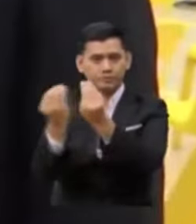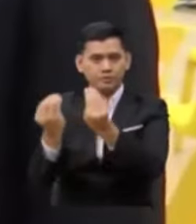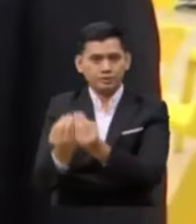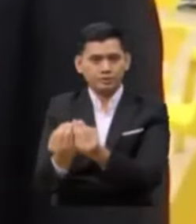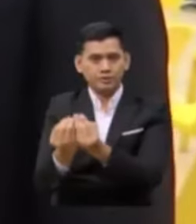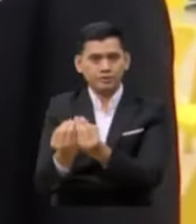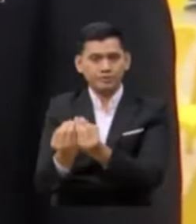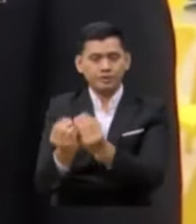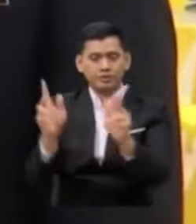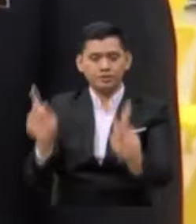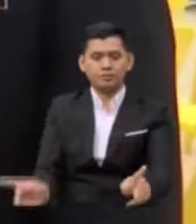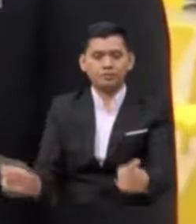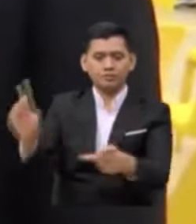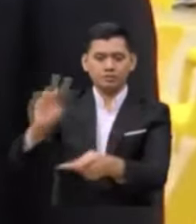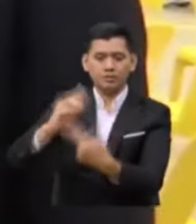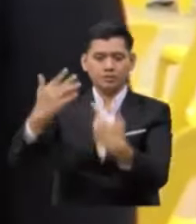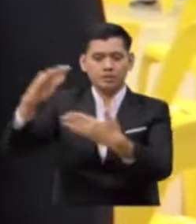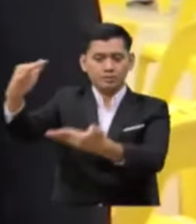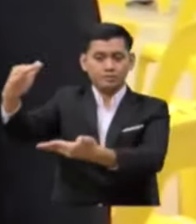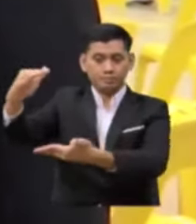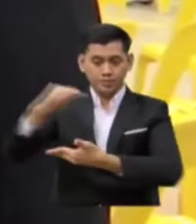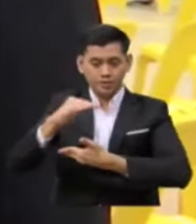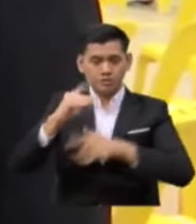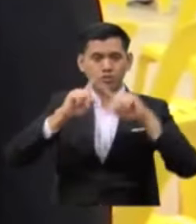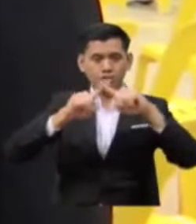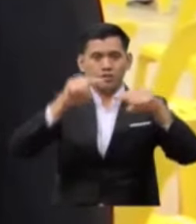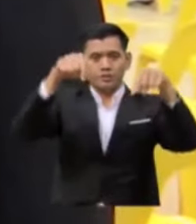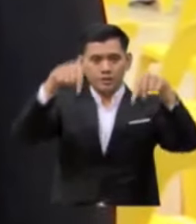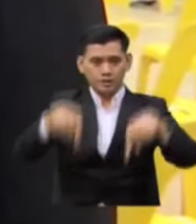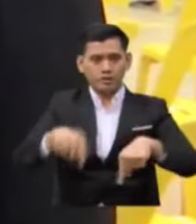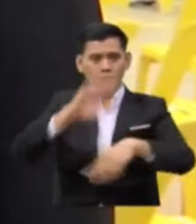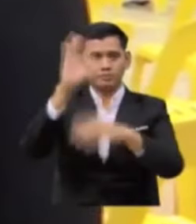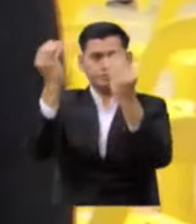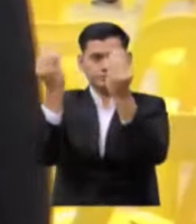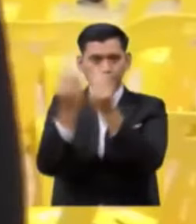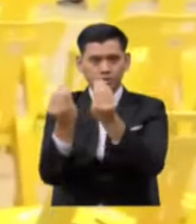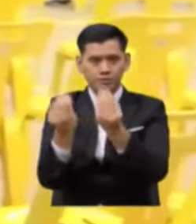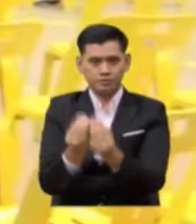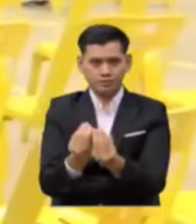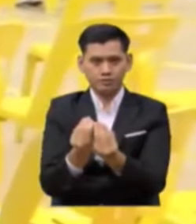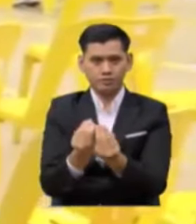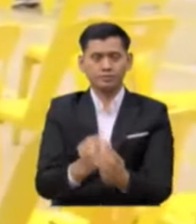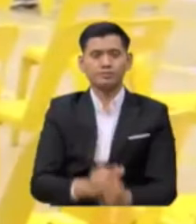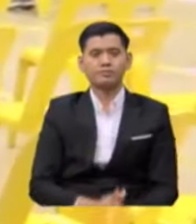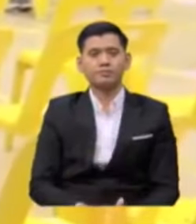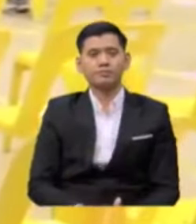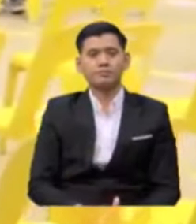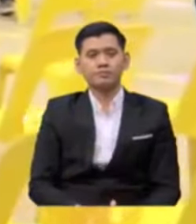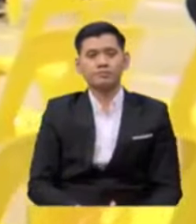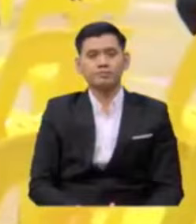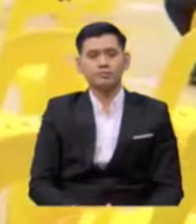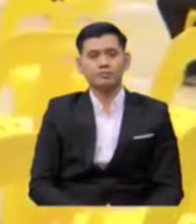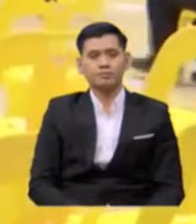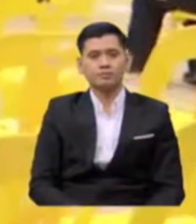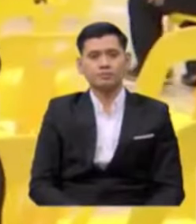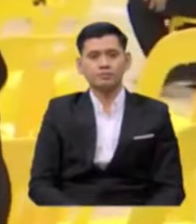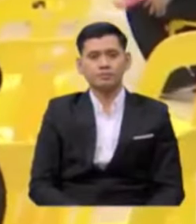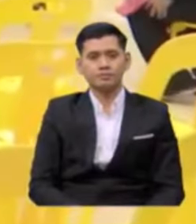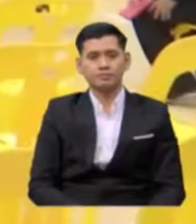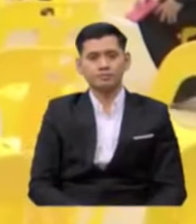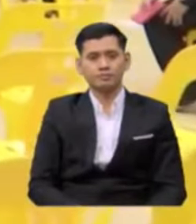mana peti-peti undi telah mula masuk ke dewan ini untuk perkiraan nanti. Apa saya pegang?